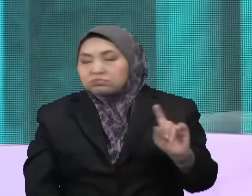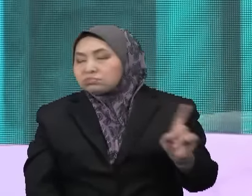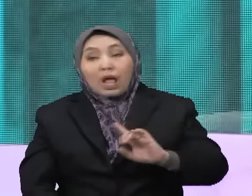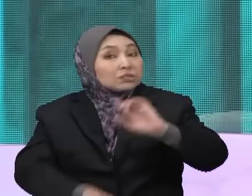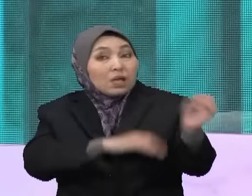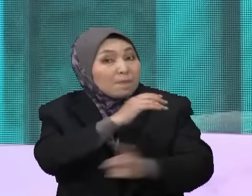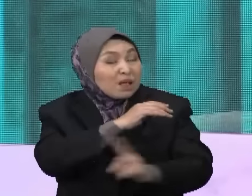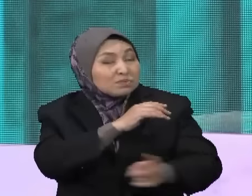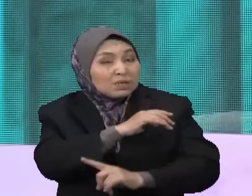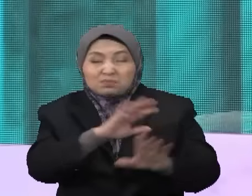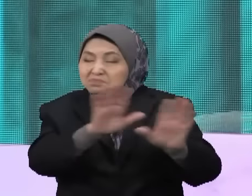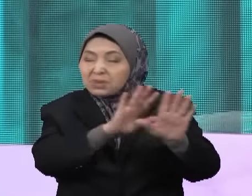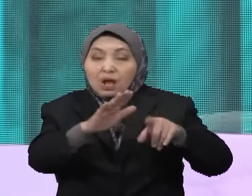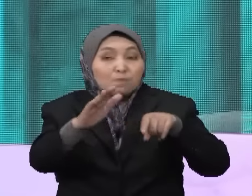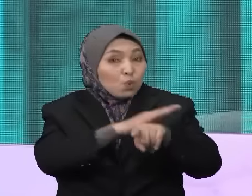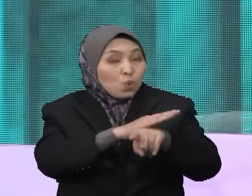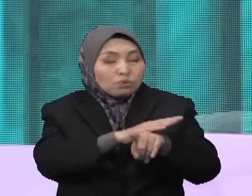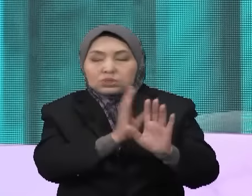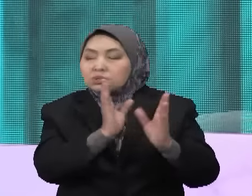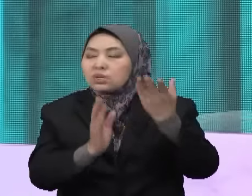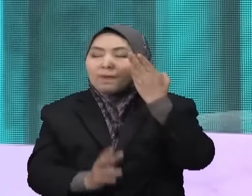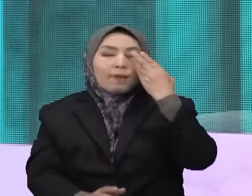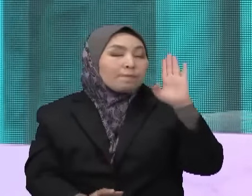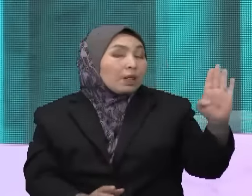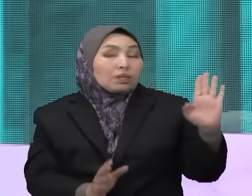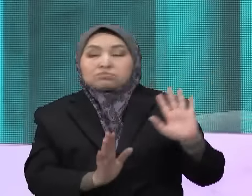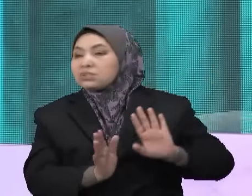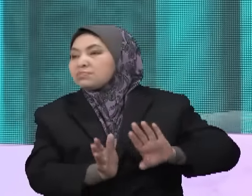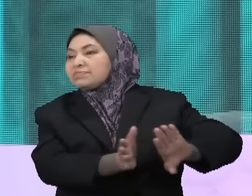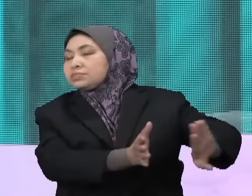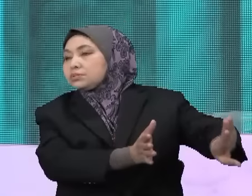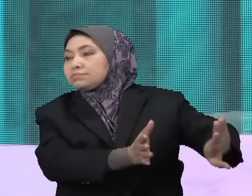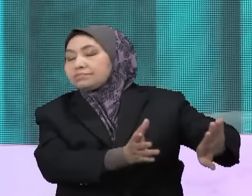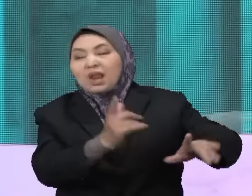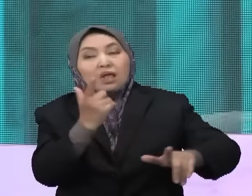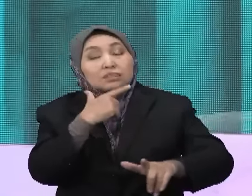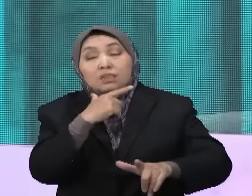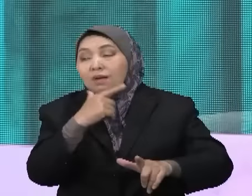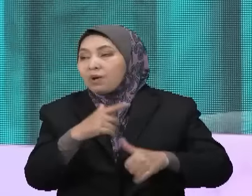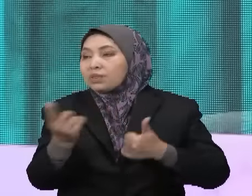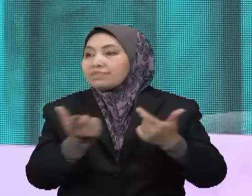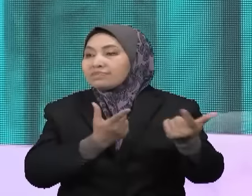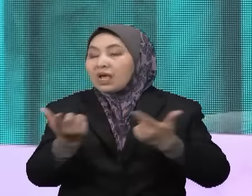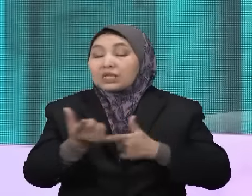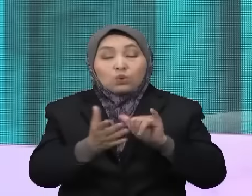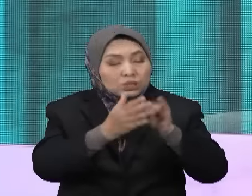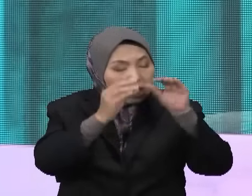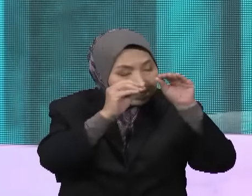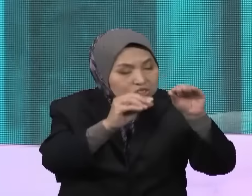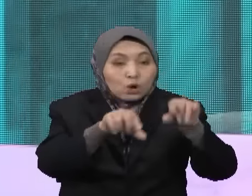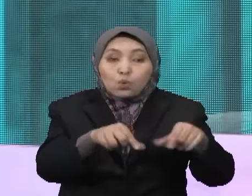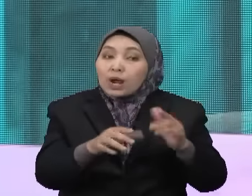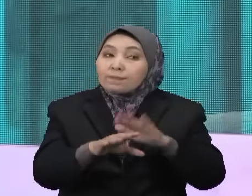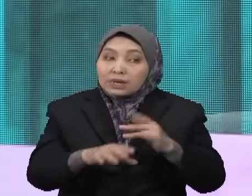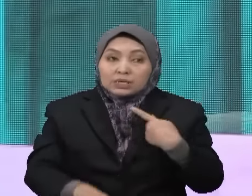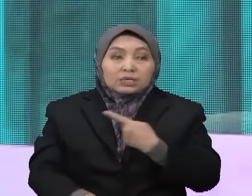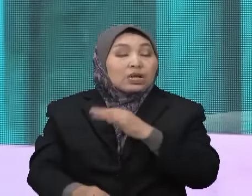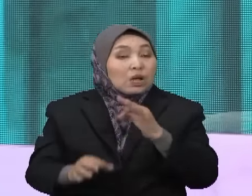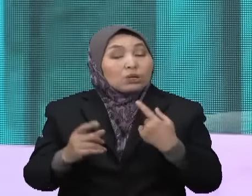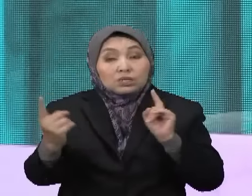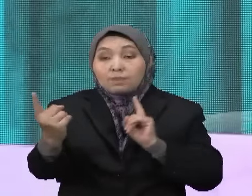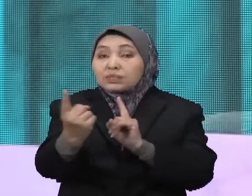mereka, jangan bunuh mereka. Ya, kita ketepikan saja, jangan layan. Itu yang diajarkan Al-Quran kepada kita. Kalau kita